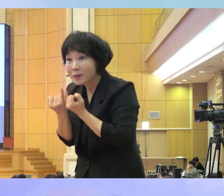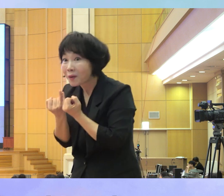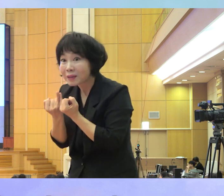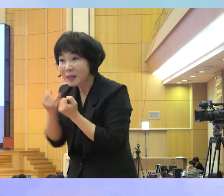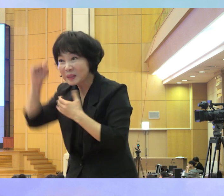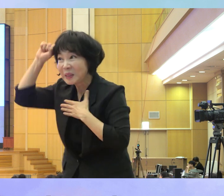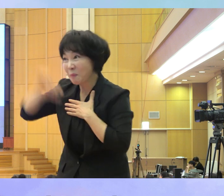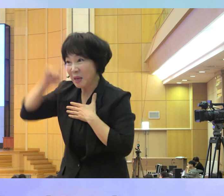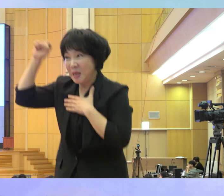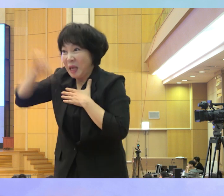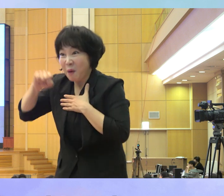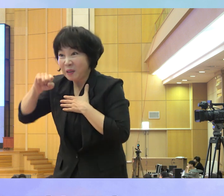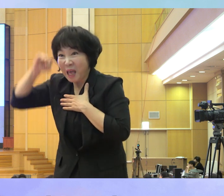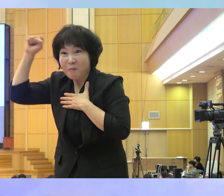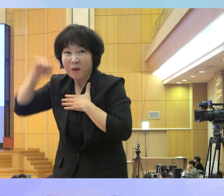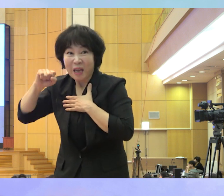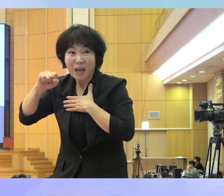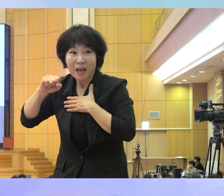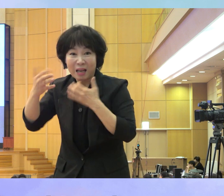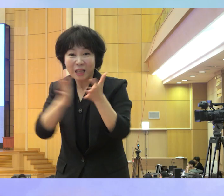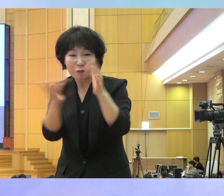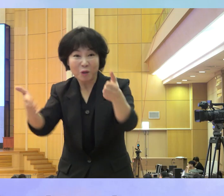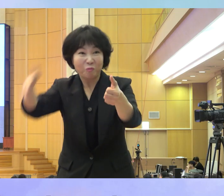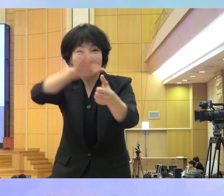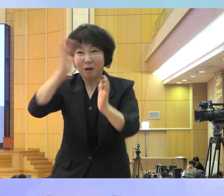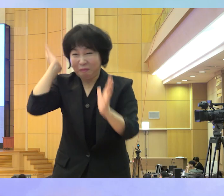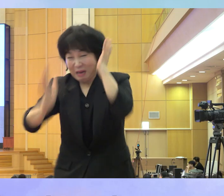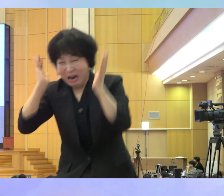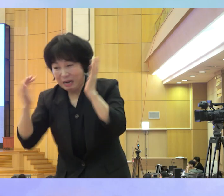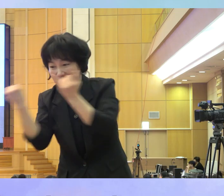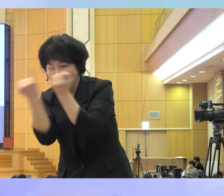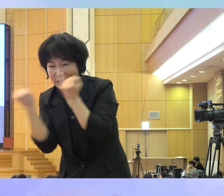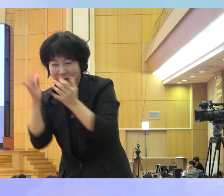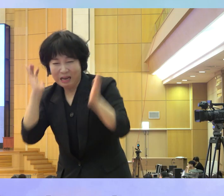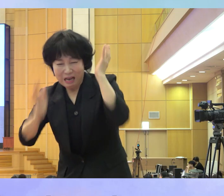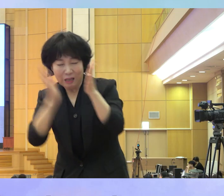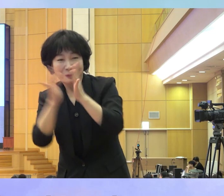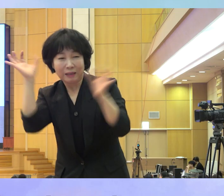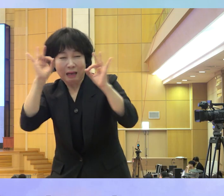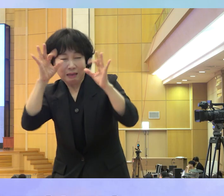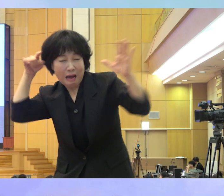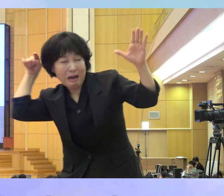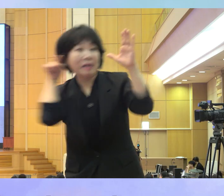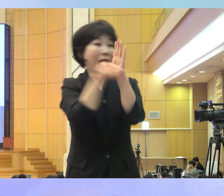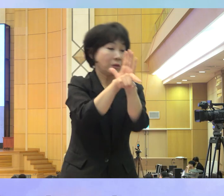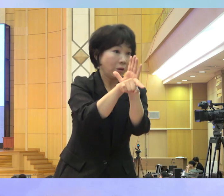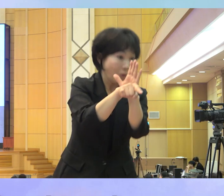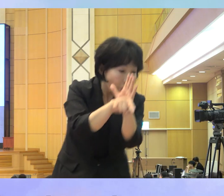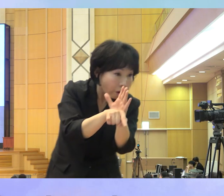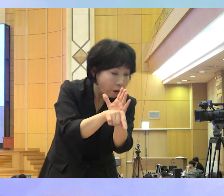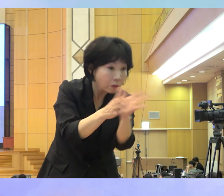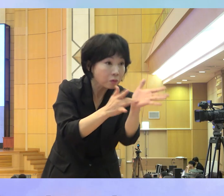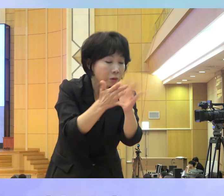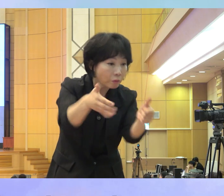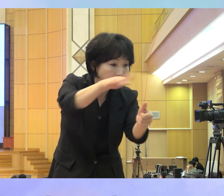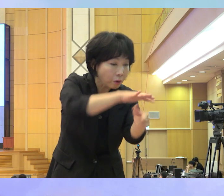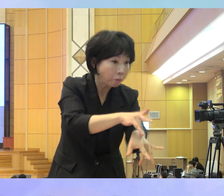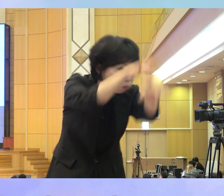예수님이 부활해서 예수님이 없고 빈 무덤만 있었고, 그리고 천사 두 사람이 그 자리에